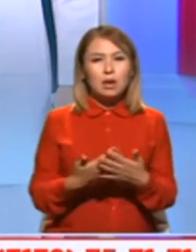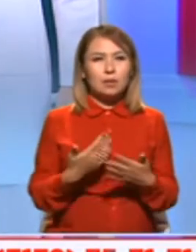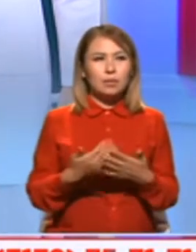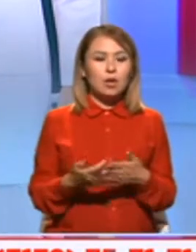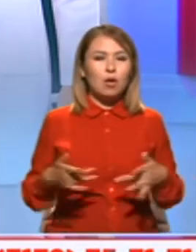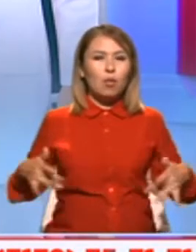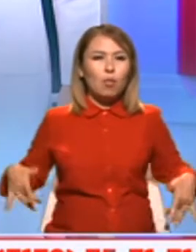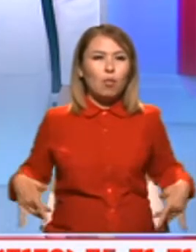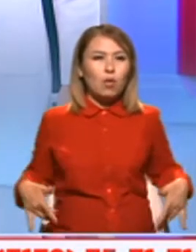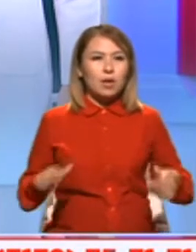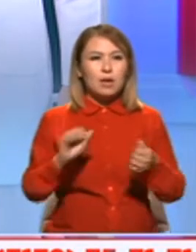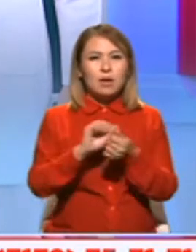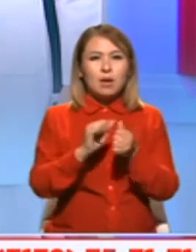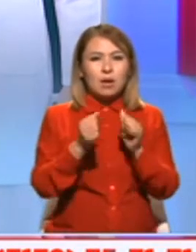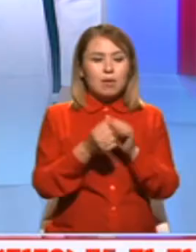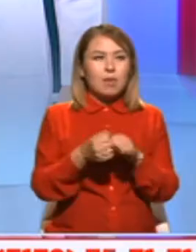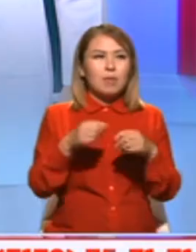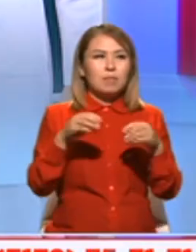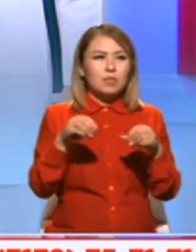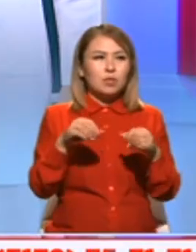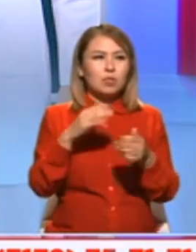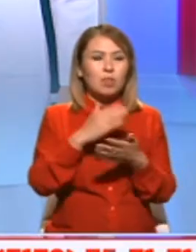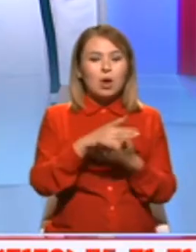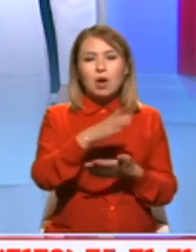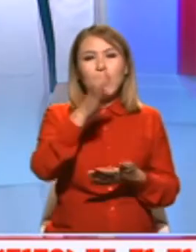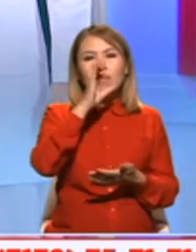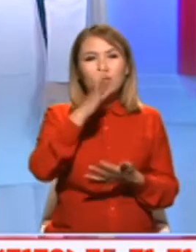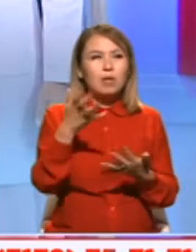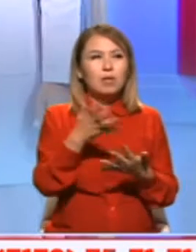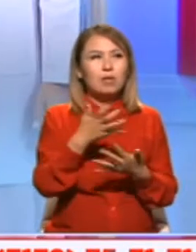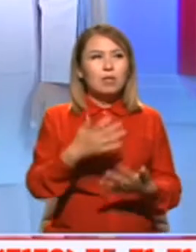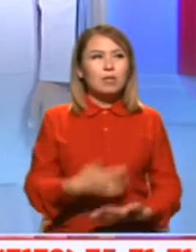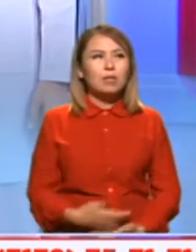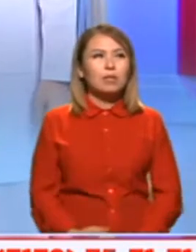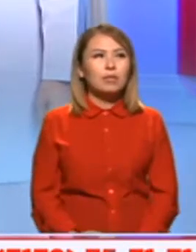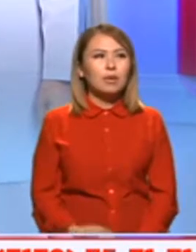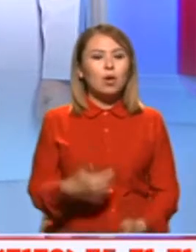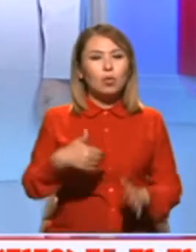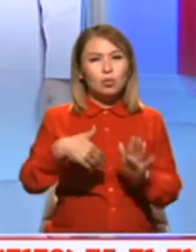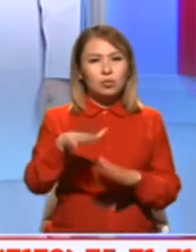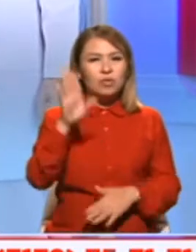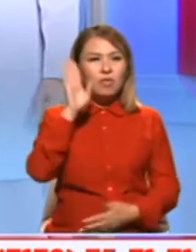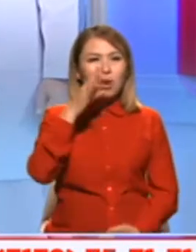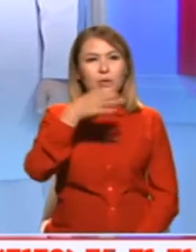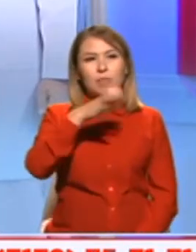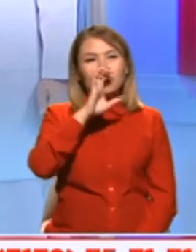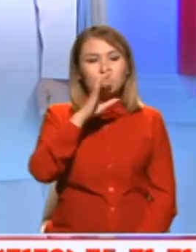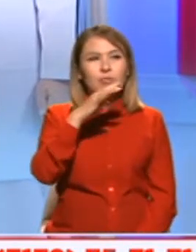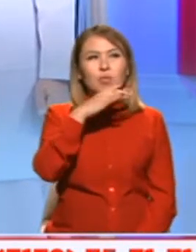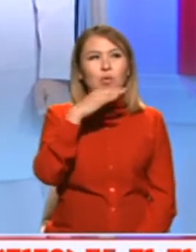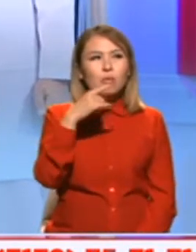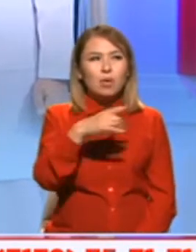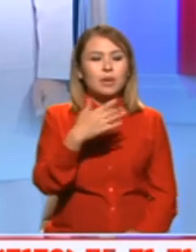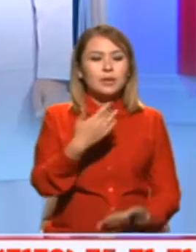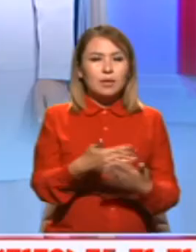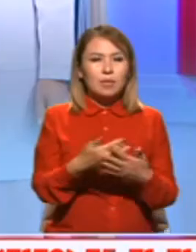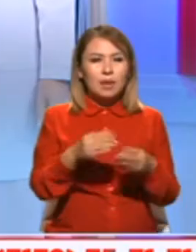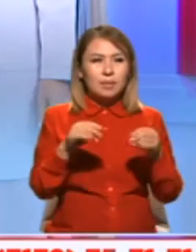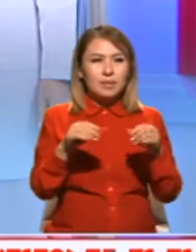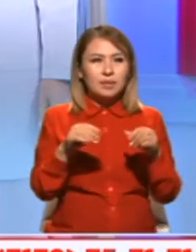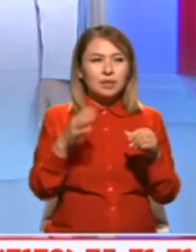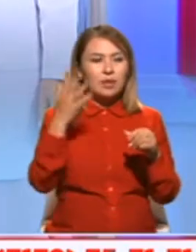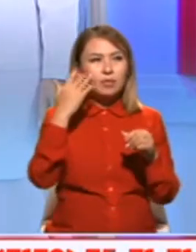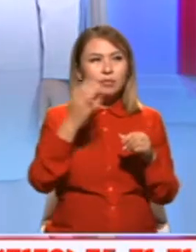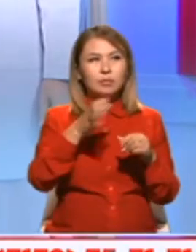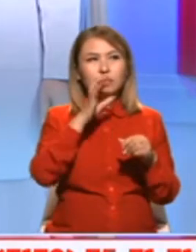жиналған науқастарымыз бар, олар суды қалай ішу керек? Ол кісілер суды көбірек ішкен дұрыс. Құм, су, өйткені біз суды көп